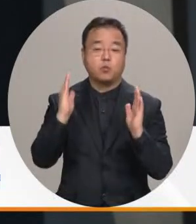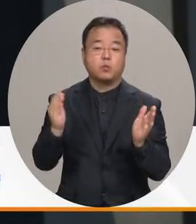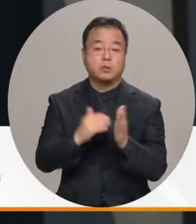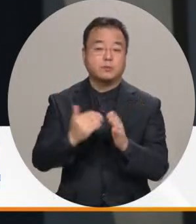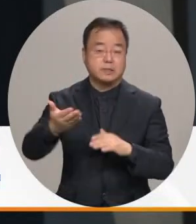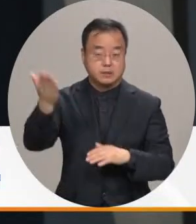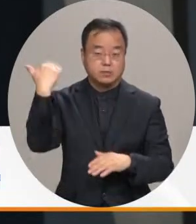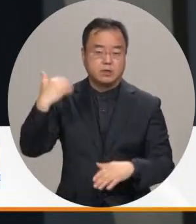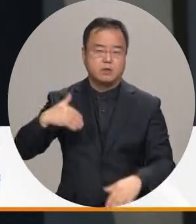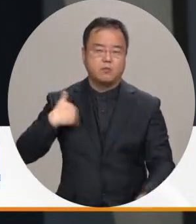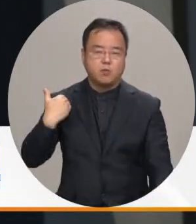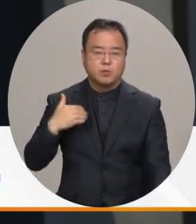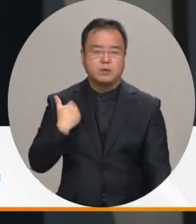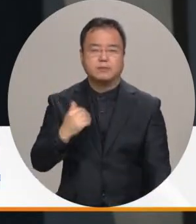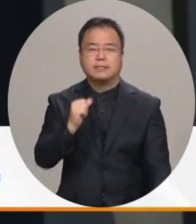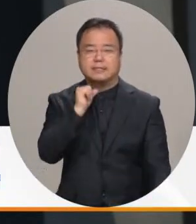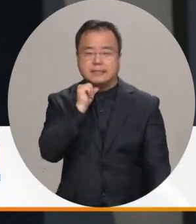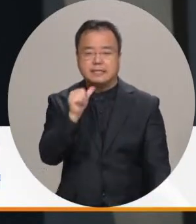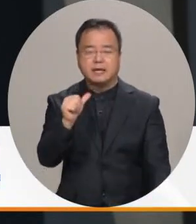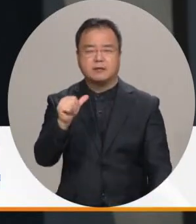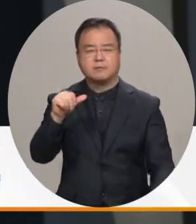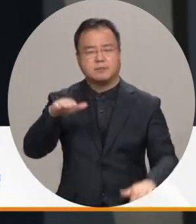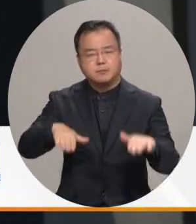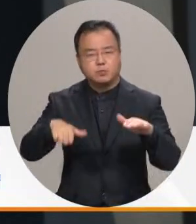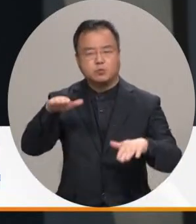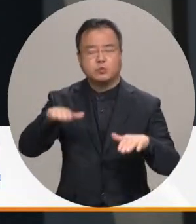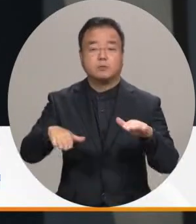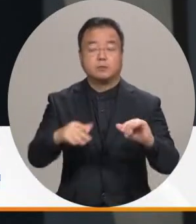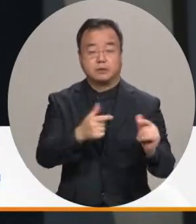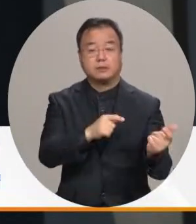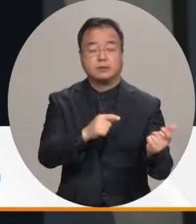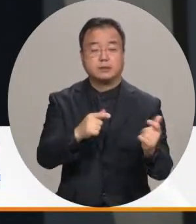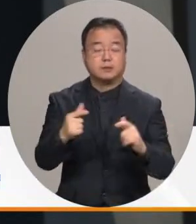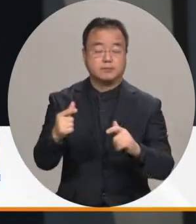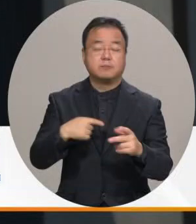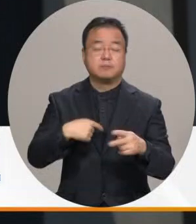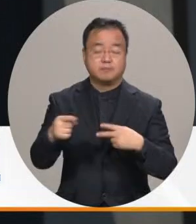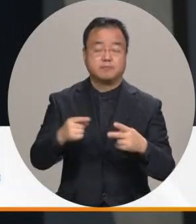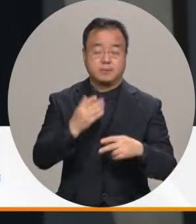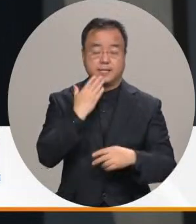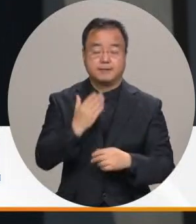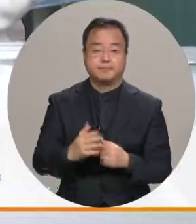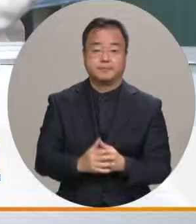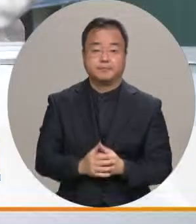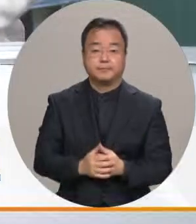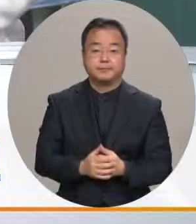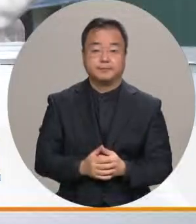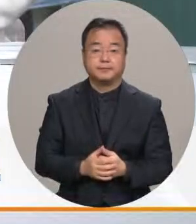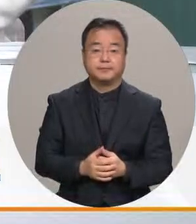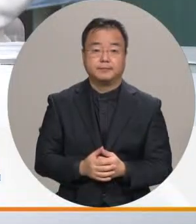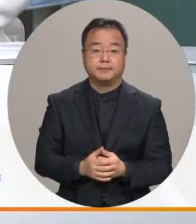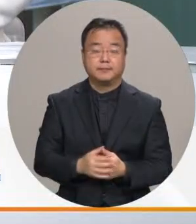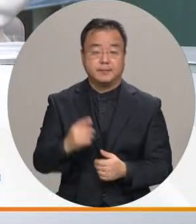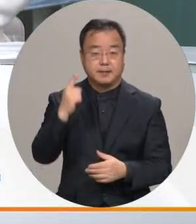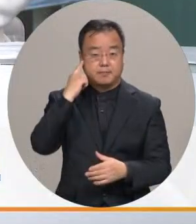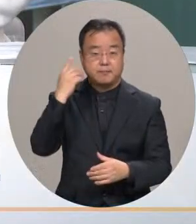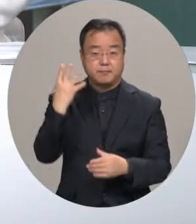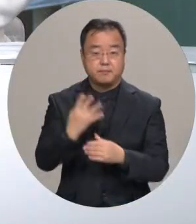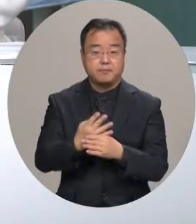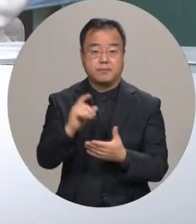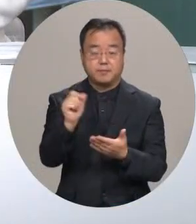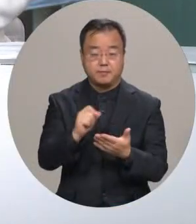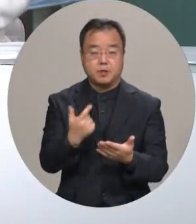전에는 몰랐던 뭐 빈곤이나 불평등 이런 문제를 좀 이해하게 되었습니다. 네, 이 박사학위 논문을